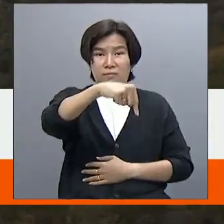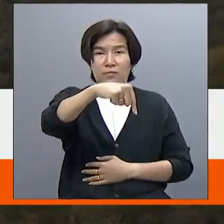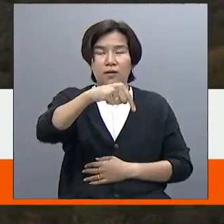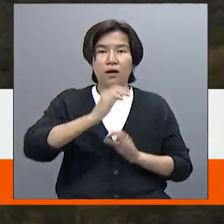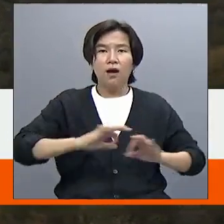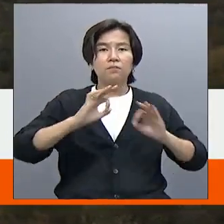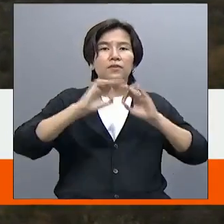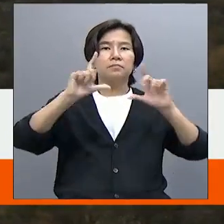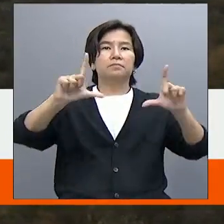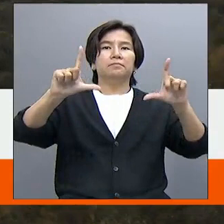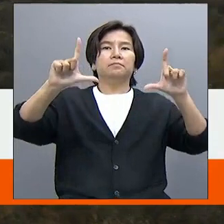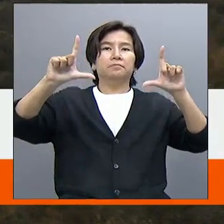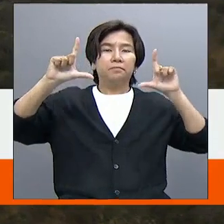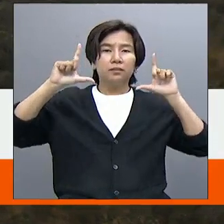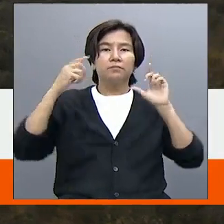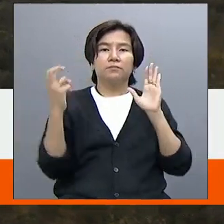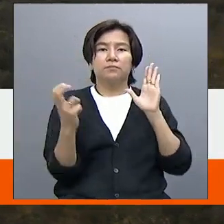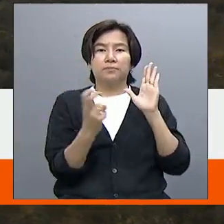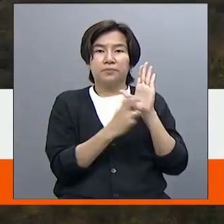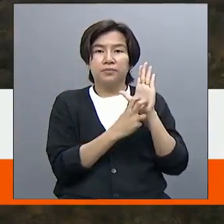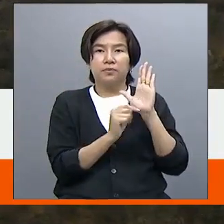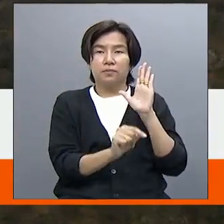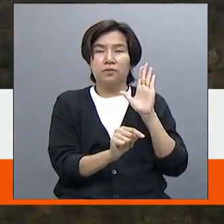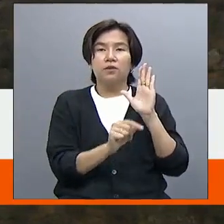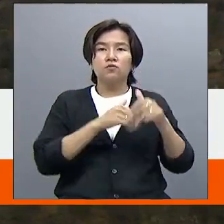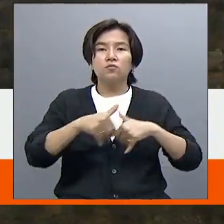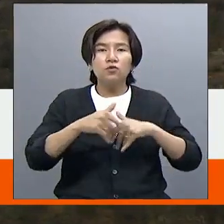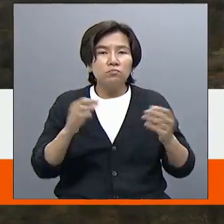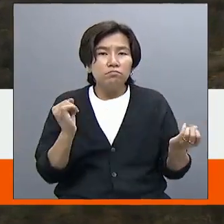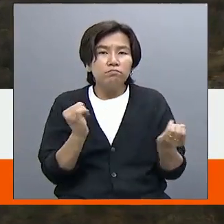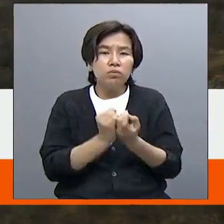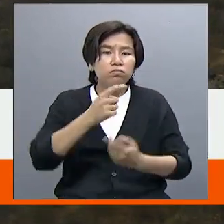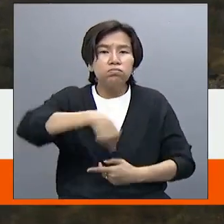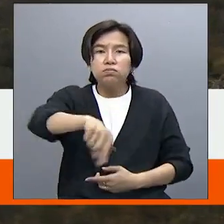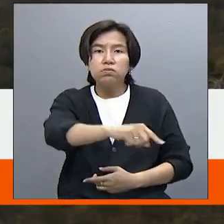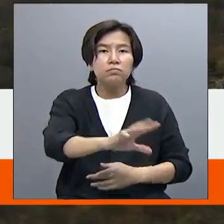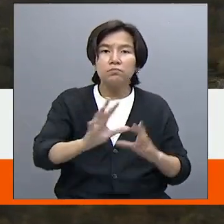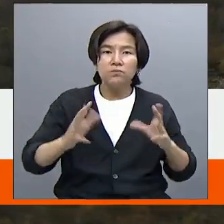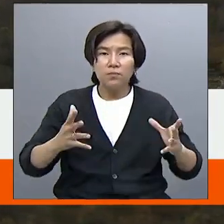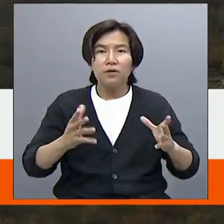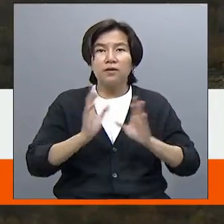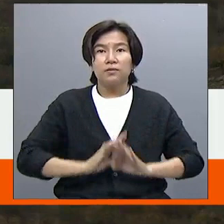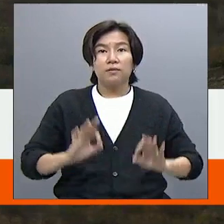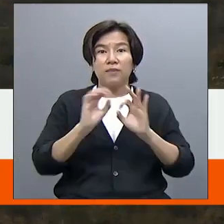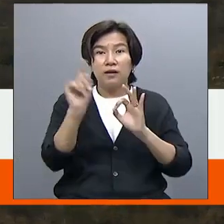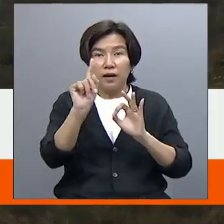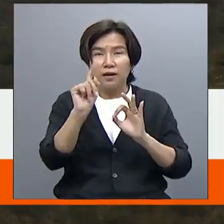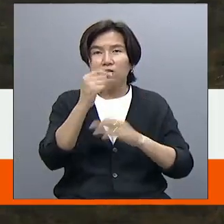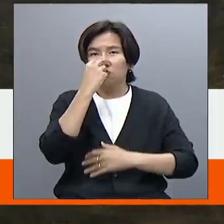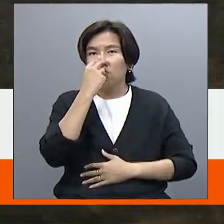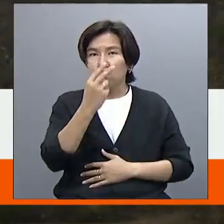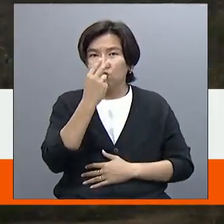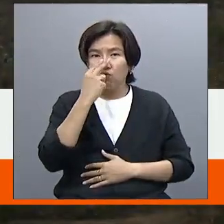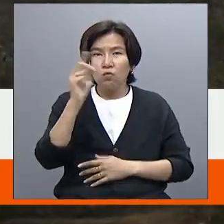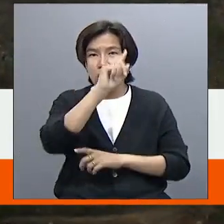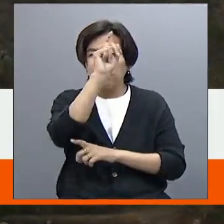งามแล้วก็ชาวบ้านก็ไม่ได้รับผลกระทบนะครับก็ต้องต้องวิงวอนทั้ง 4ด้วยในการถามคำ